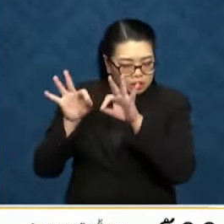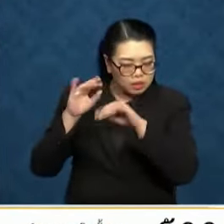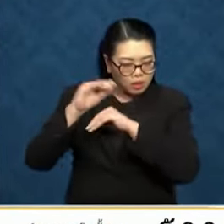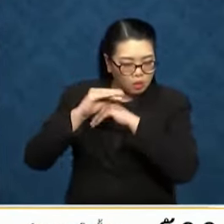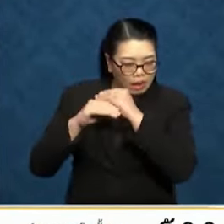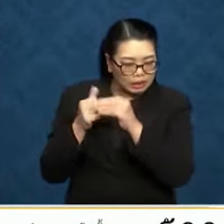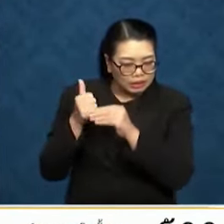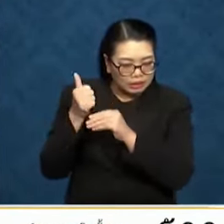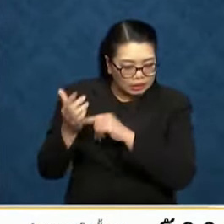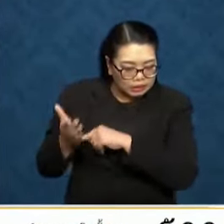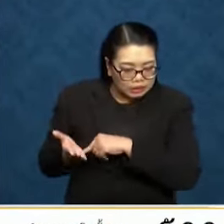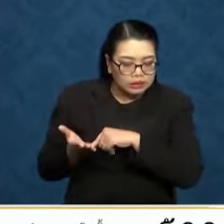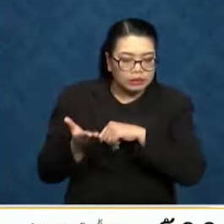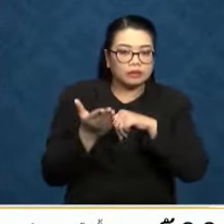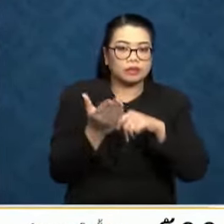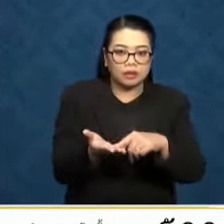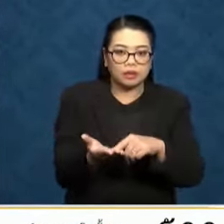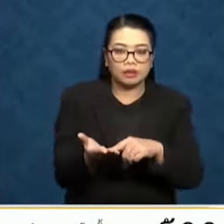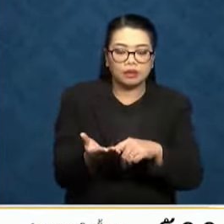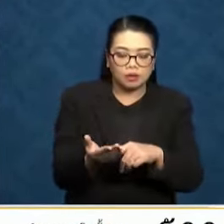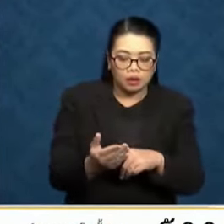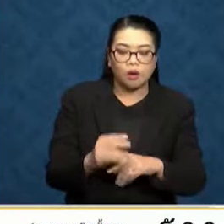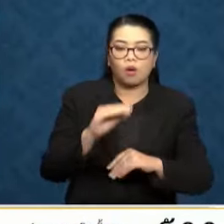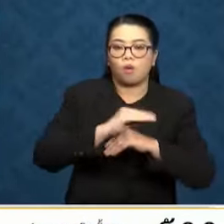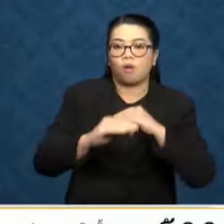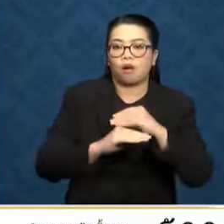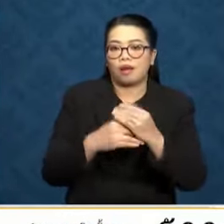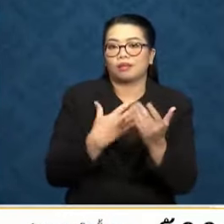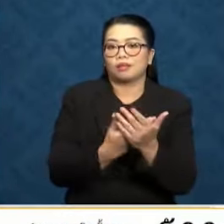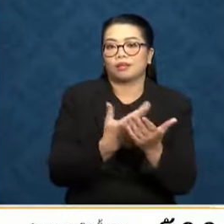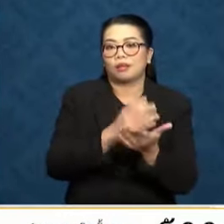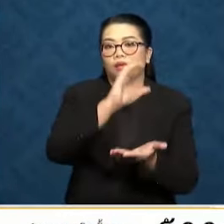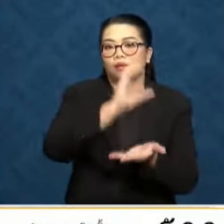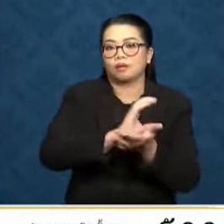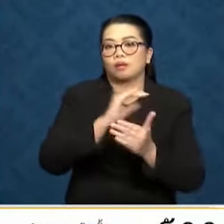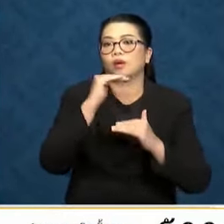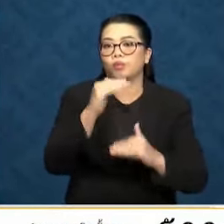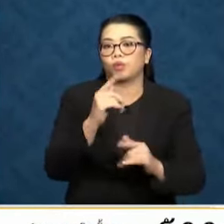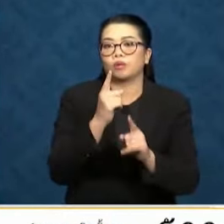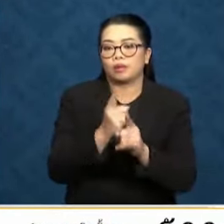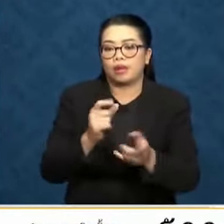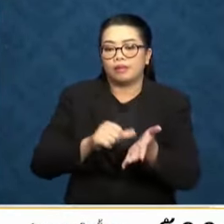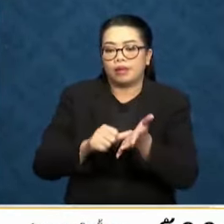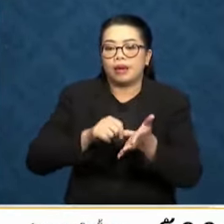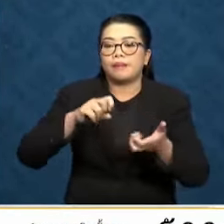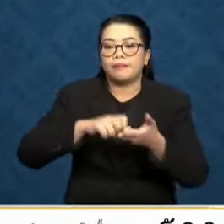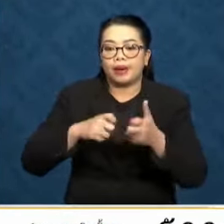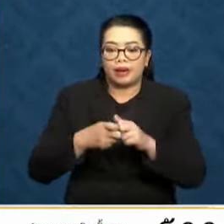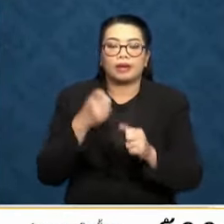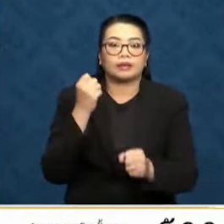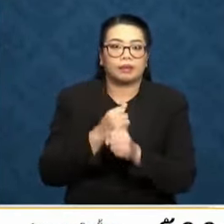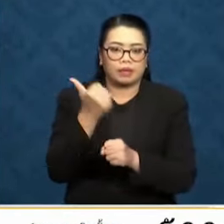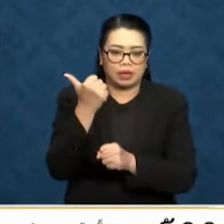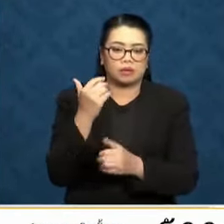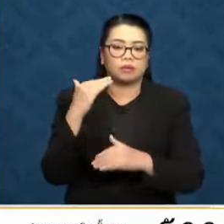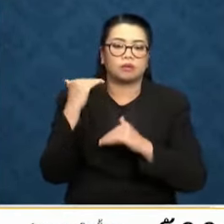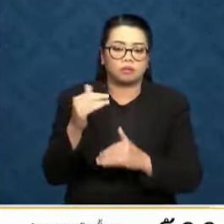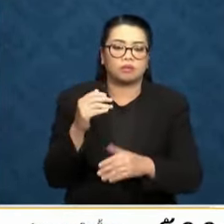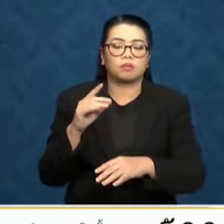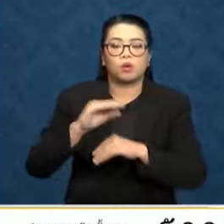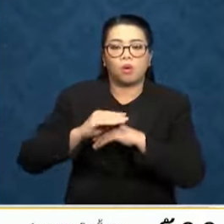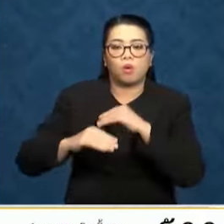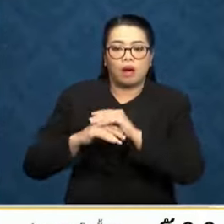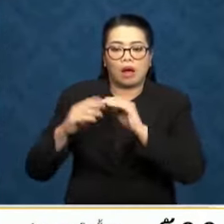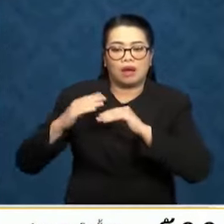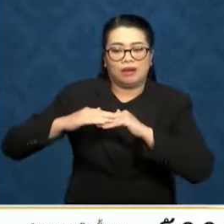โครงการที่สำคัญที่สุดมานำเสนอเท่านั้นค่ะในส่วนนี้จะสามารถแก้ไขปัญหาคำของงมานที่มันมากเกินความจำเป็นในทุก